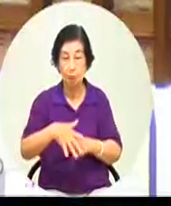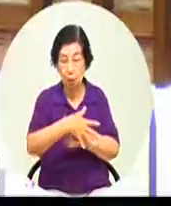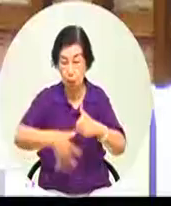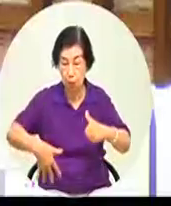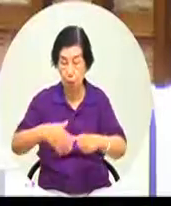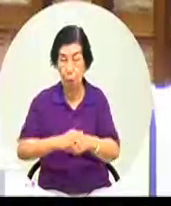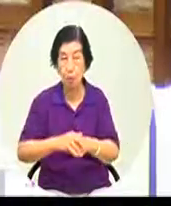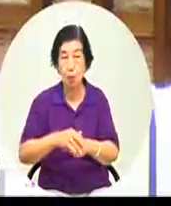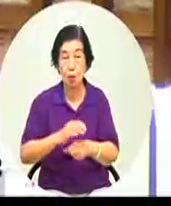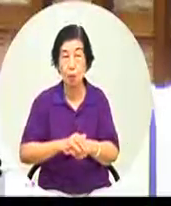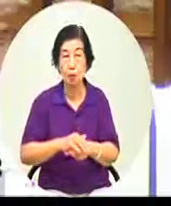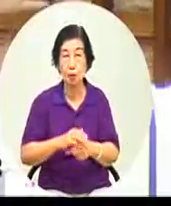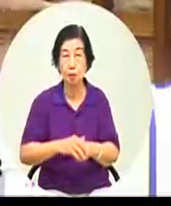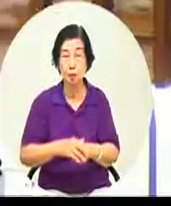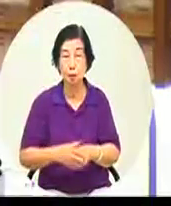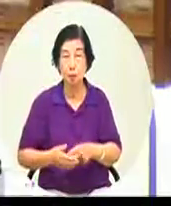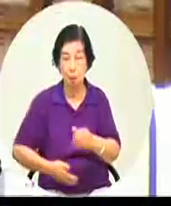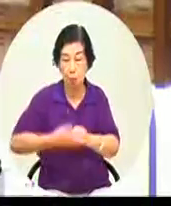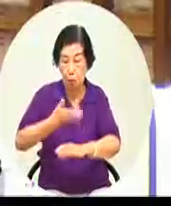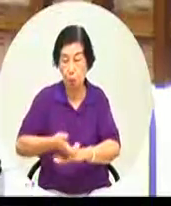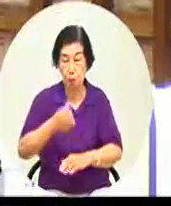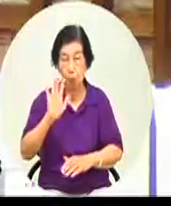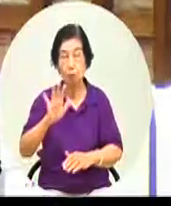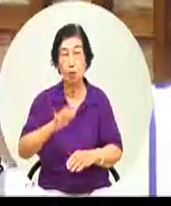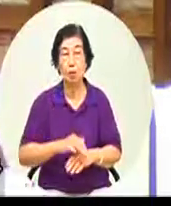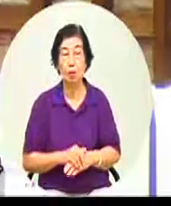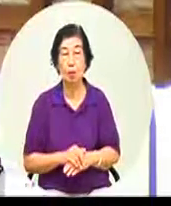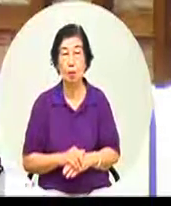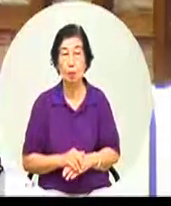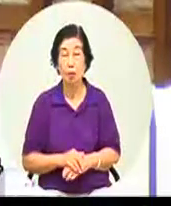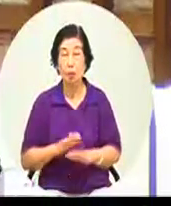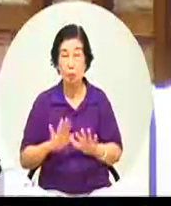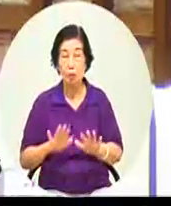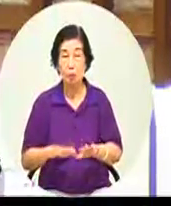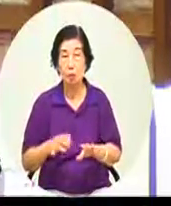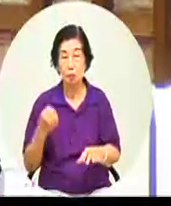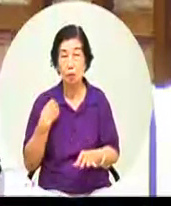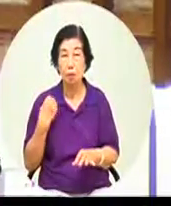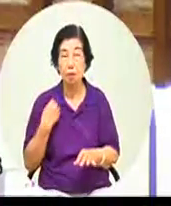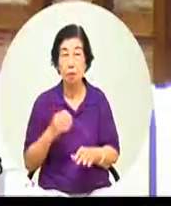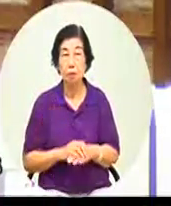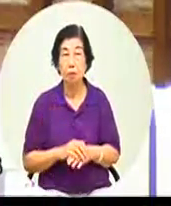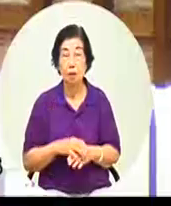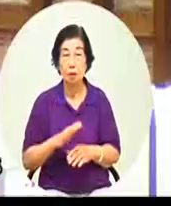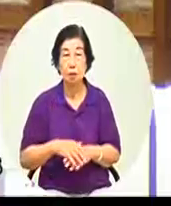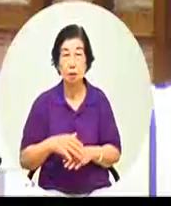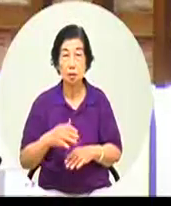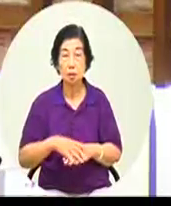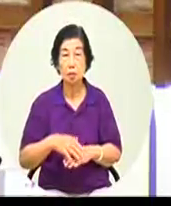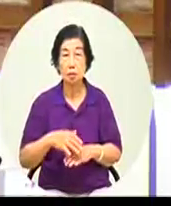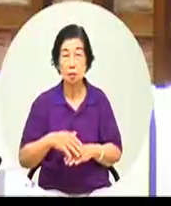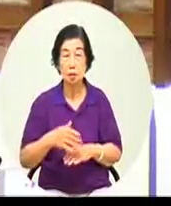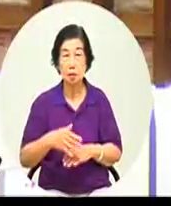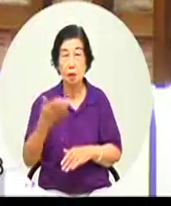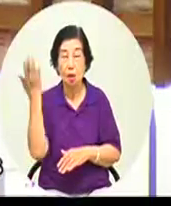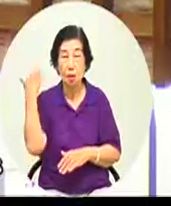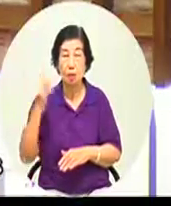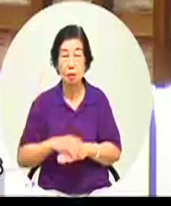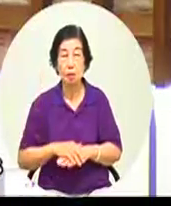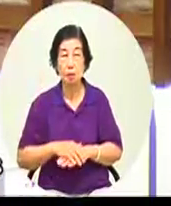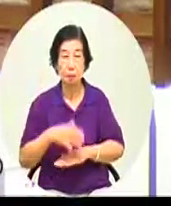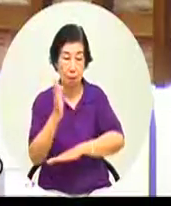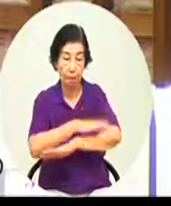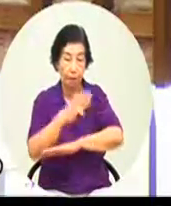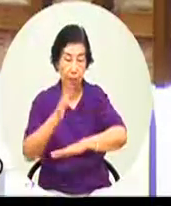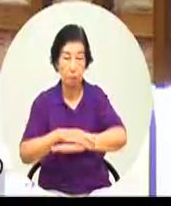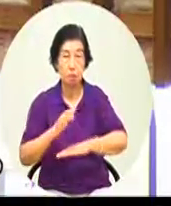定啦哈。啊，因为现在大家都知道，因为过去的时候报纸啦、立法院啦都在一直都说这个大陆客的问题怎么